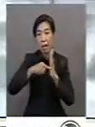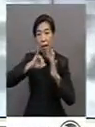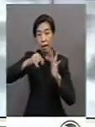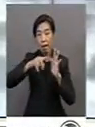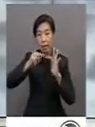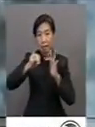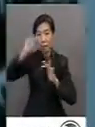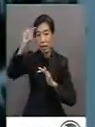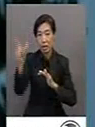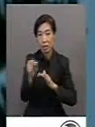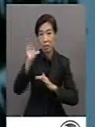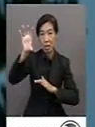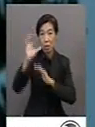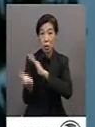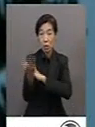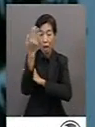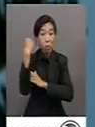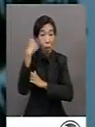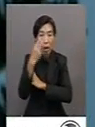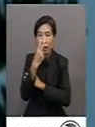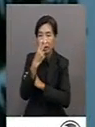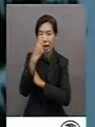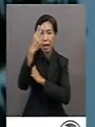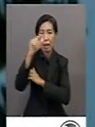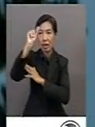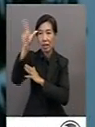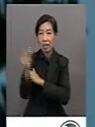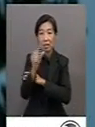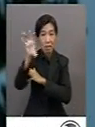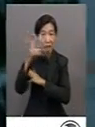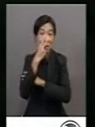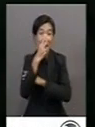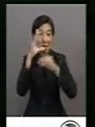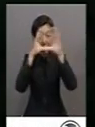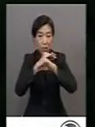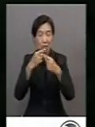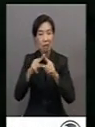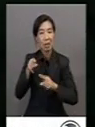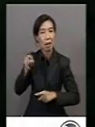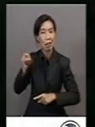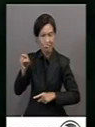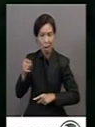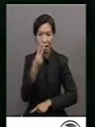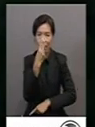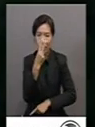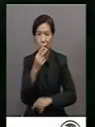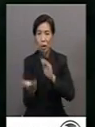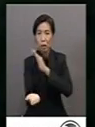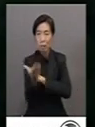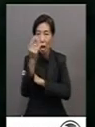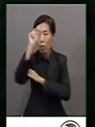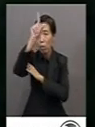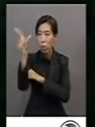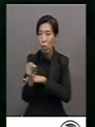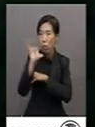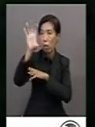ร์ในยามเช้าครับซึ่งปกติแล้วเราจะได้เห็นพระจันทร์ในยามค่ำคืนนะครับแต่ที่นี่เราสามารถที่จะมองเห็นพระจันทร์ในยามเช้